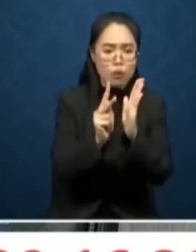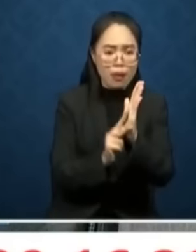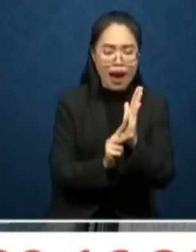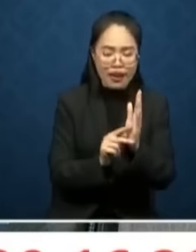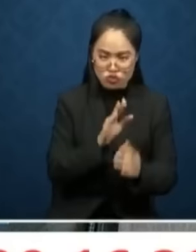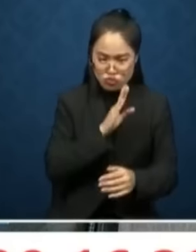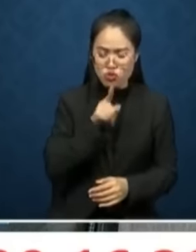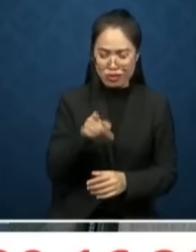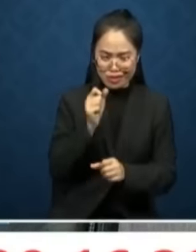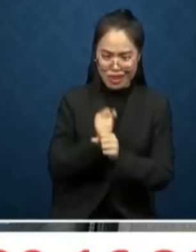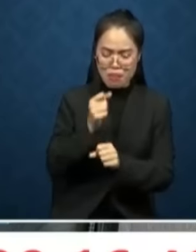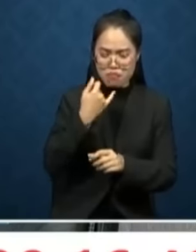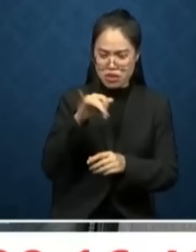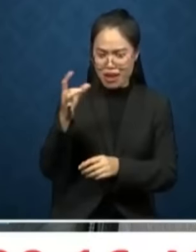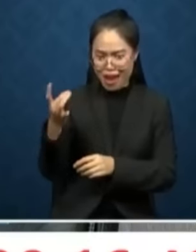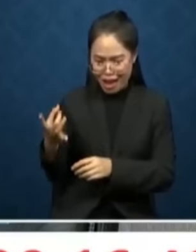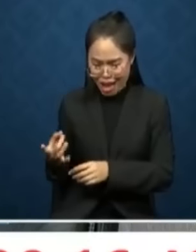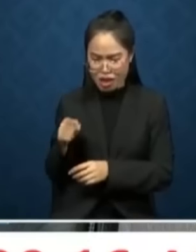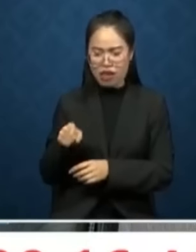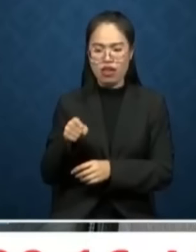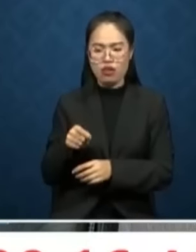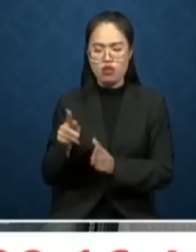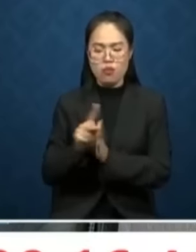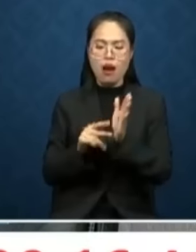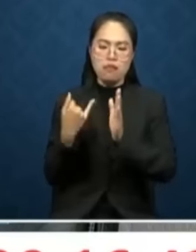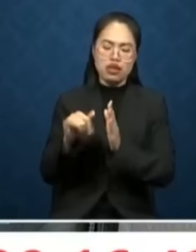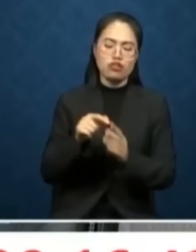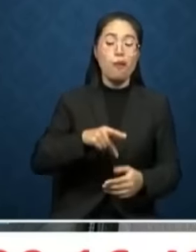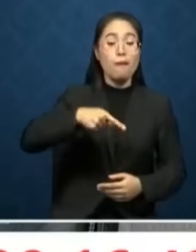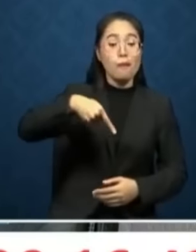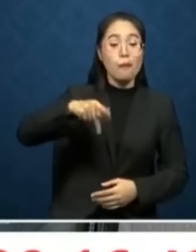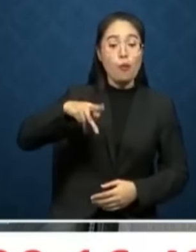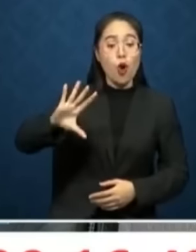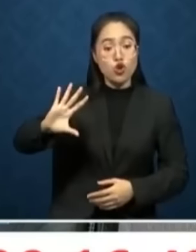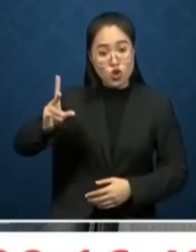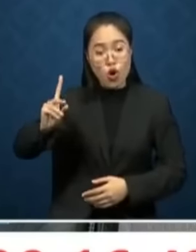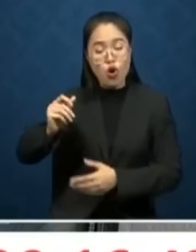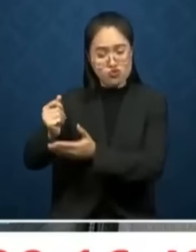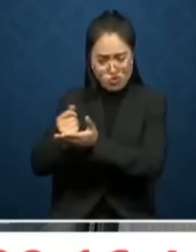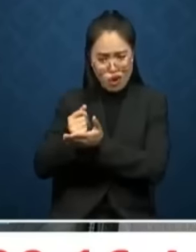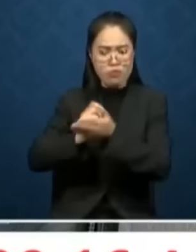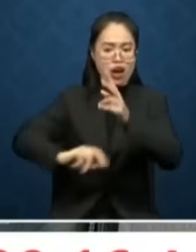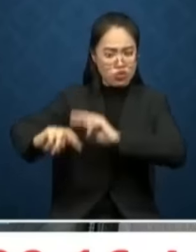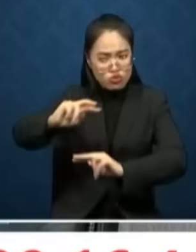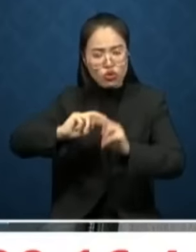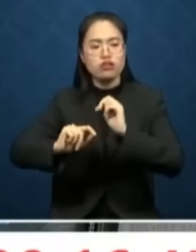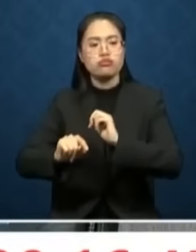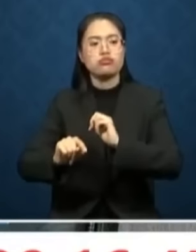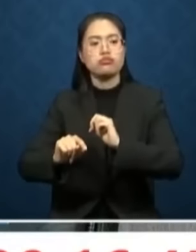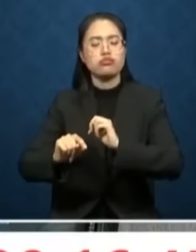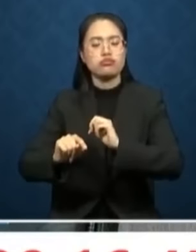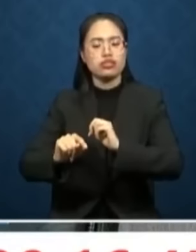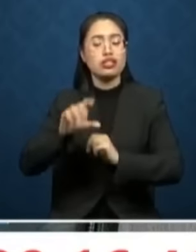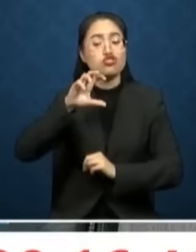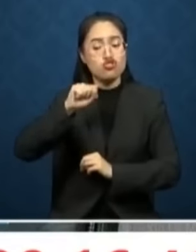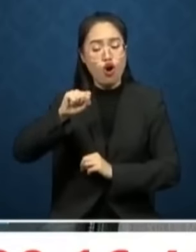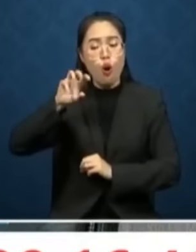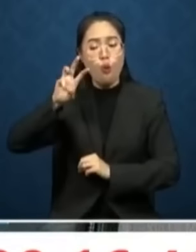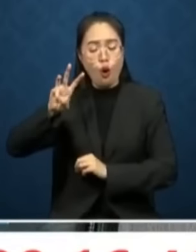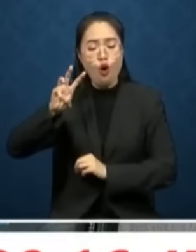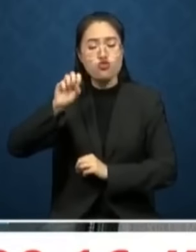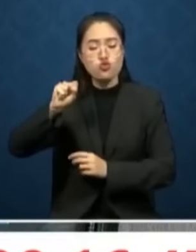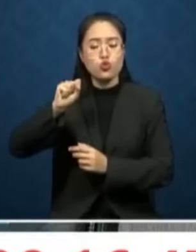การกระทำต่างๆที่มีถูกต้องเรื่องของปปช.เรื่องของที่ท่านสมชายแสวงการได้พูดไปแล้วผมคิดว่าเรื่องพ